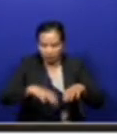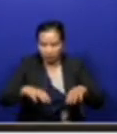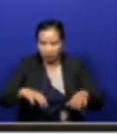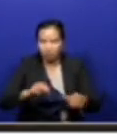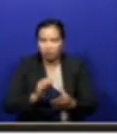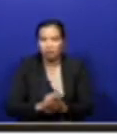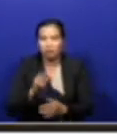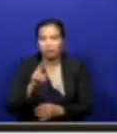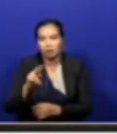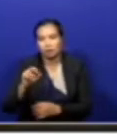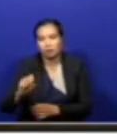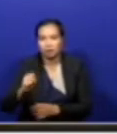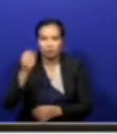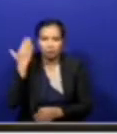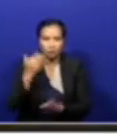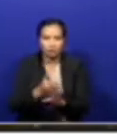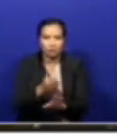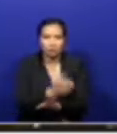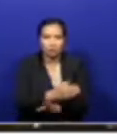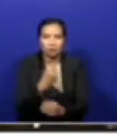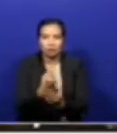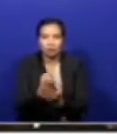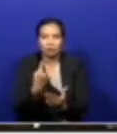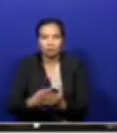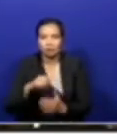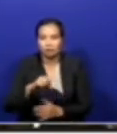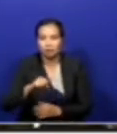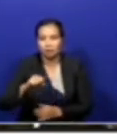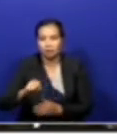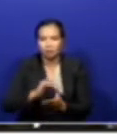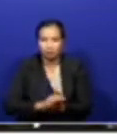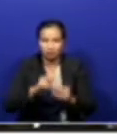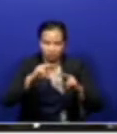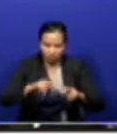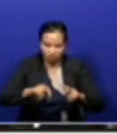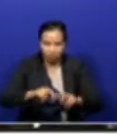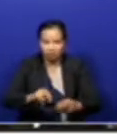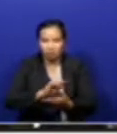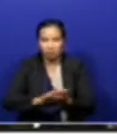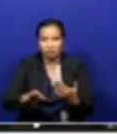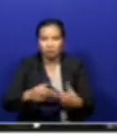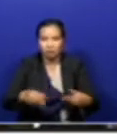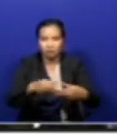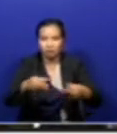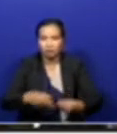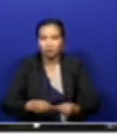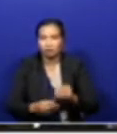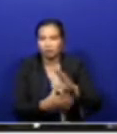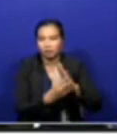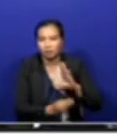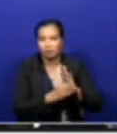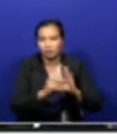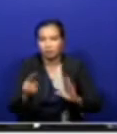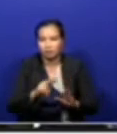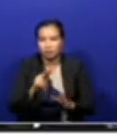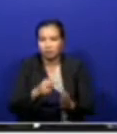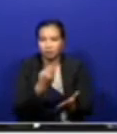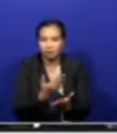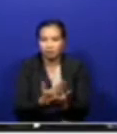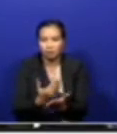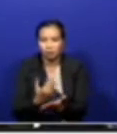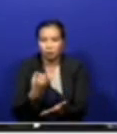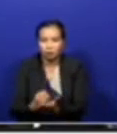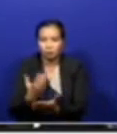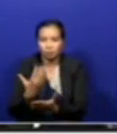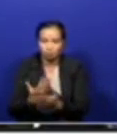ในสมัยก่อนหน้านี้ที่ผมเป็นผู้แทนราษฎรศึกษากันเป็นที่เรียบร้อยก็เป็นเอกสารแบบนี้แหละครับใช้เงินค่อนข้างสูงในการศึกษ